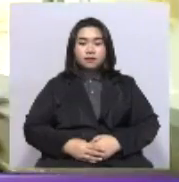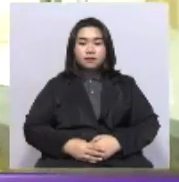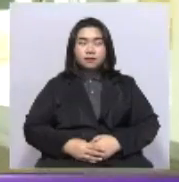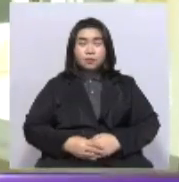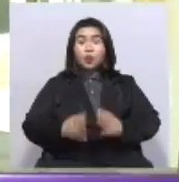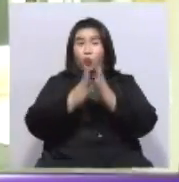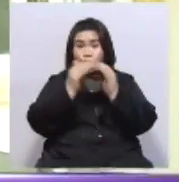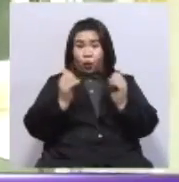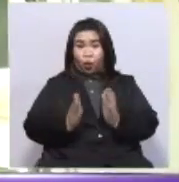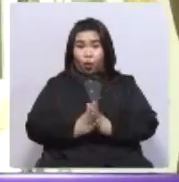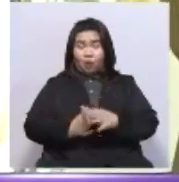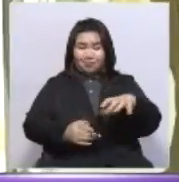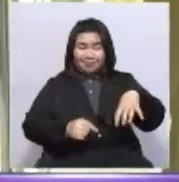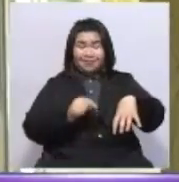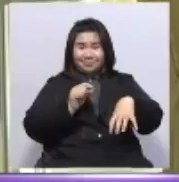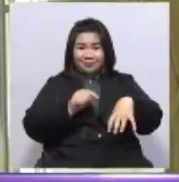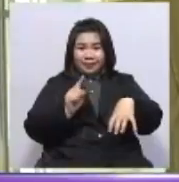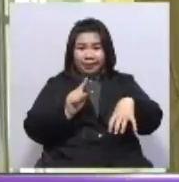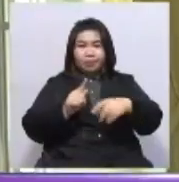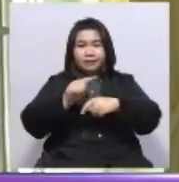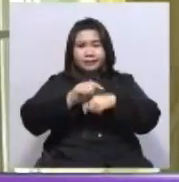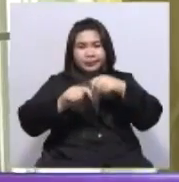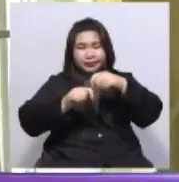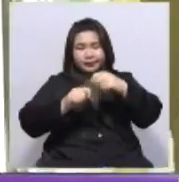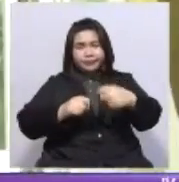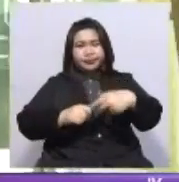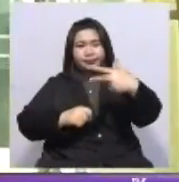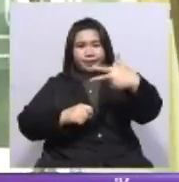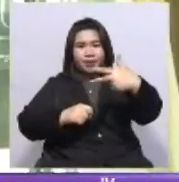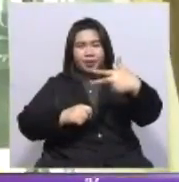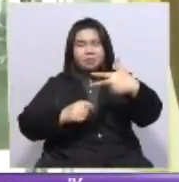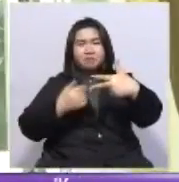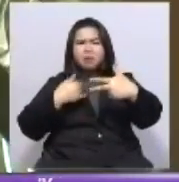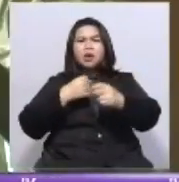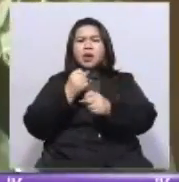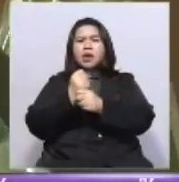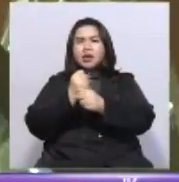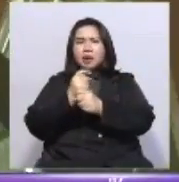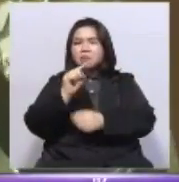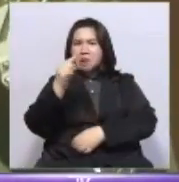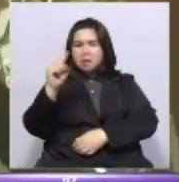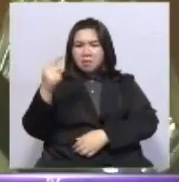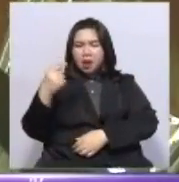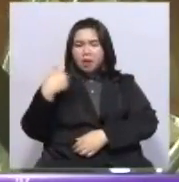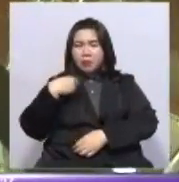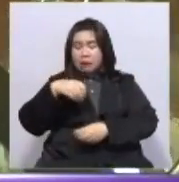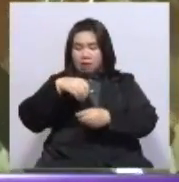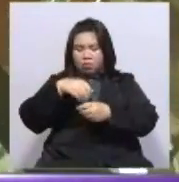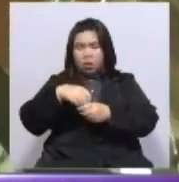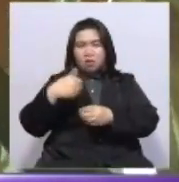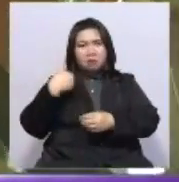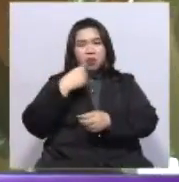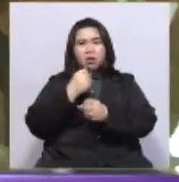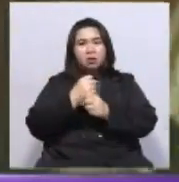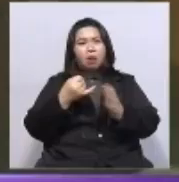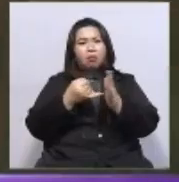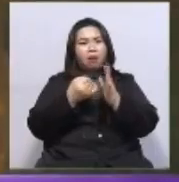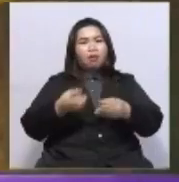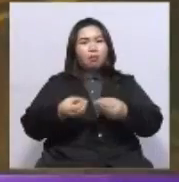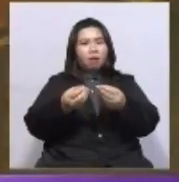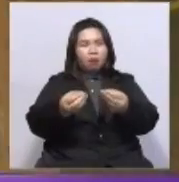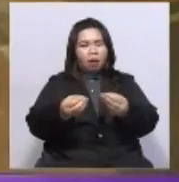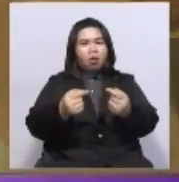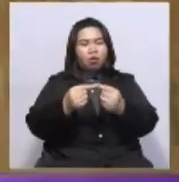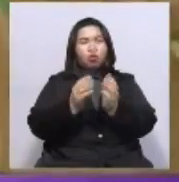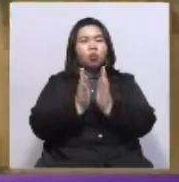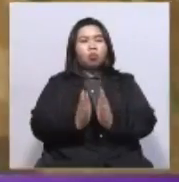พระอุโบสถวัดขุนอินทประมูลเป็นอาคาร3ชั้นก่อสร้างแบบร่วมสมัยภายในมีการอำนวยความสะดวกให้ผู้เข้าชมและ